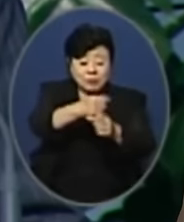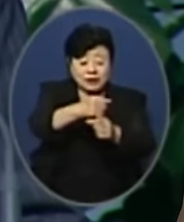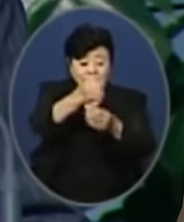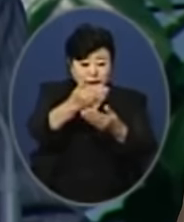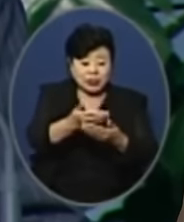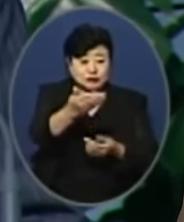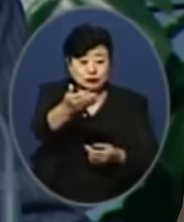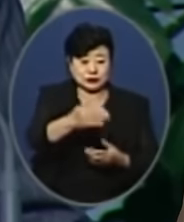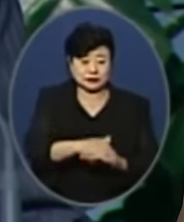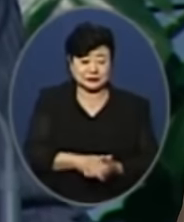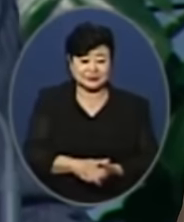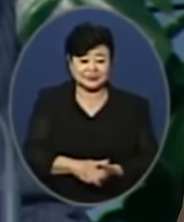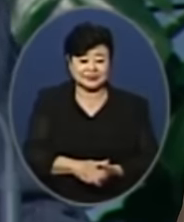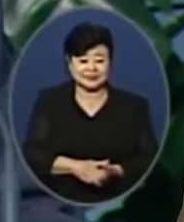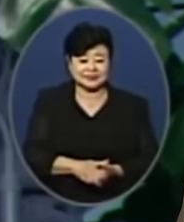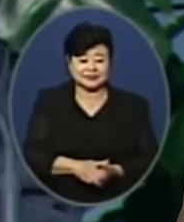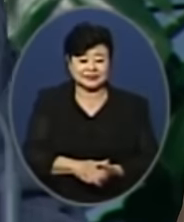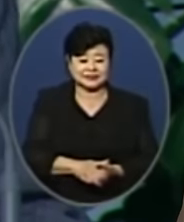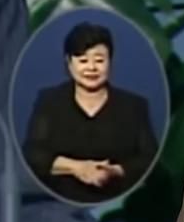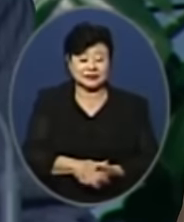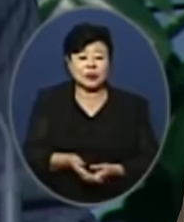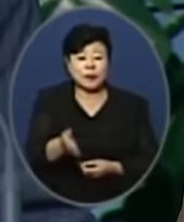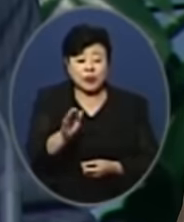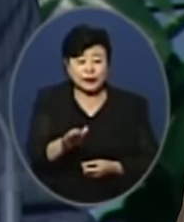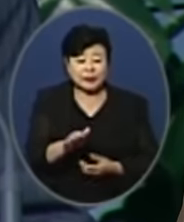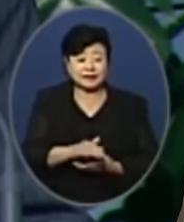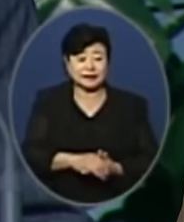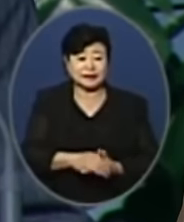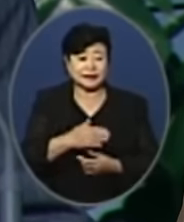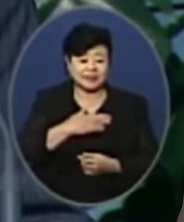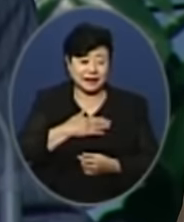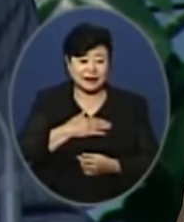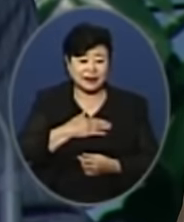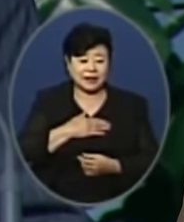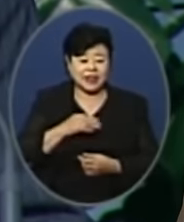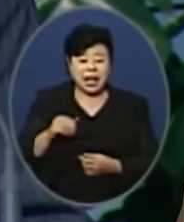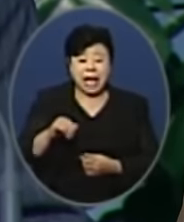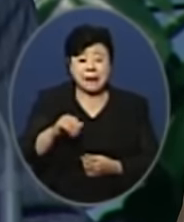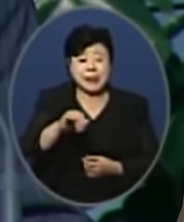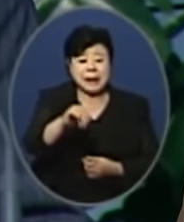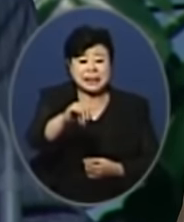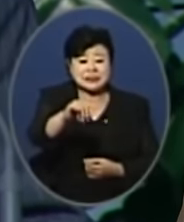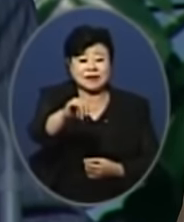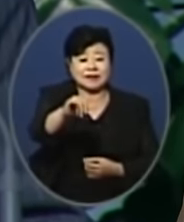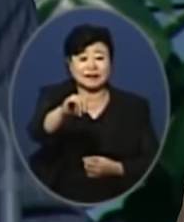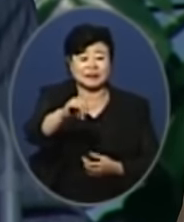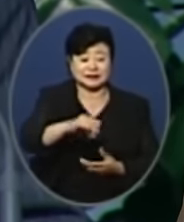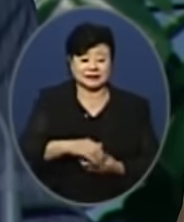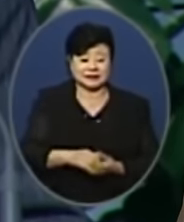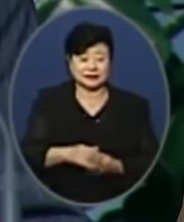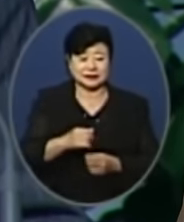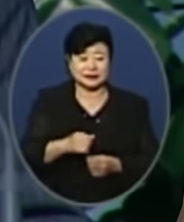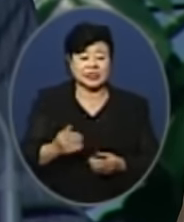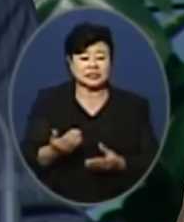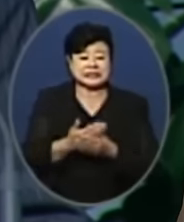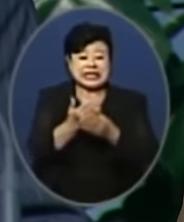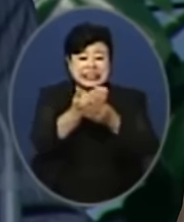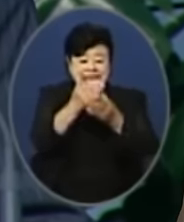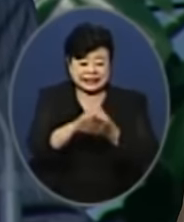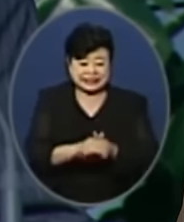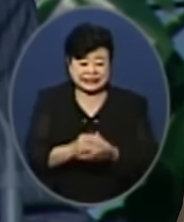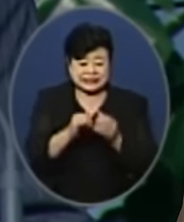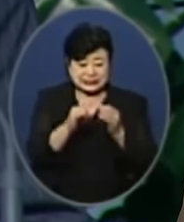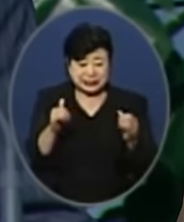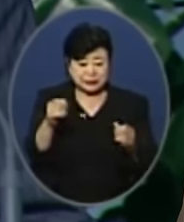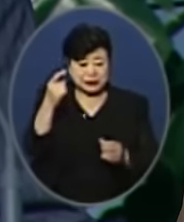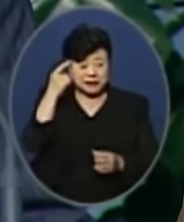받게 해주신 것입니다. 그러면 내가 아메바에서 진화된